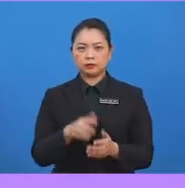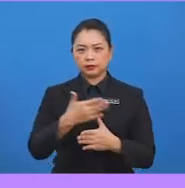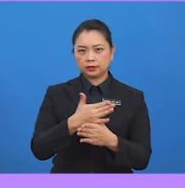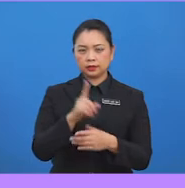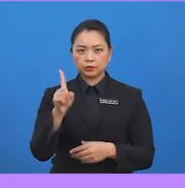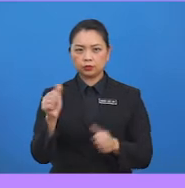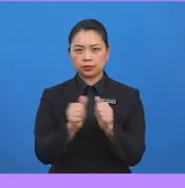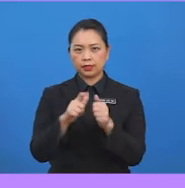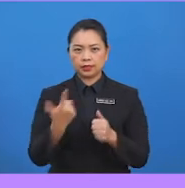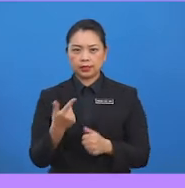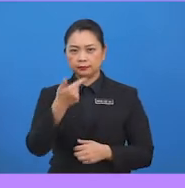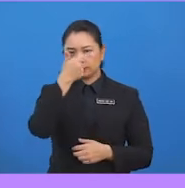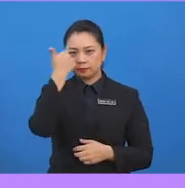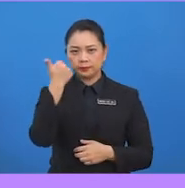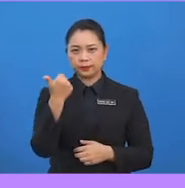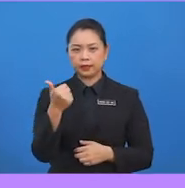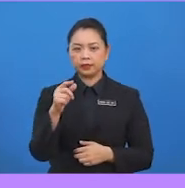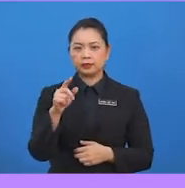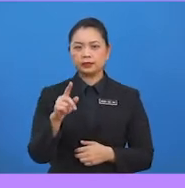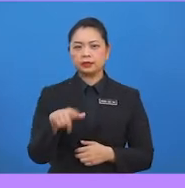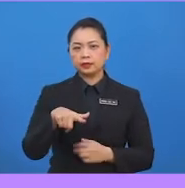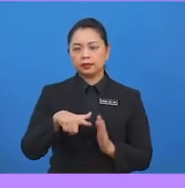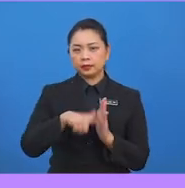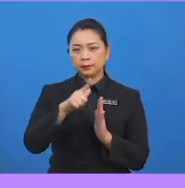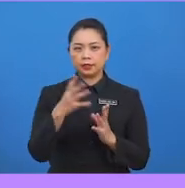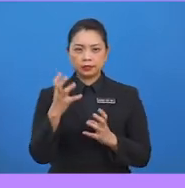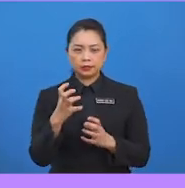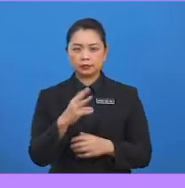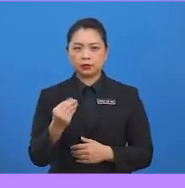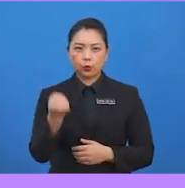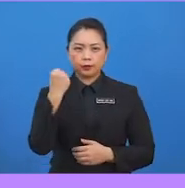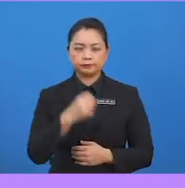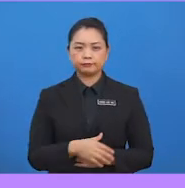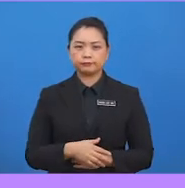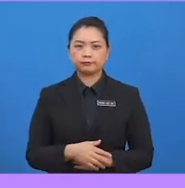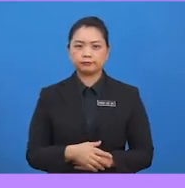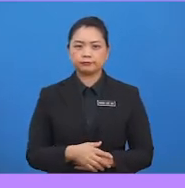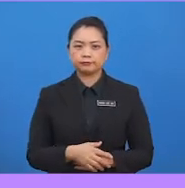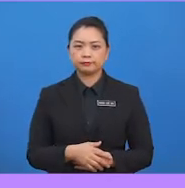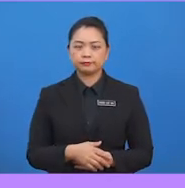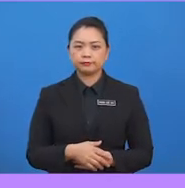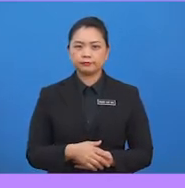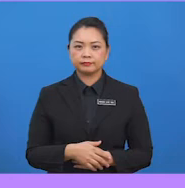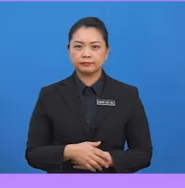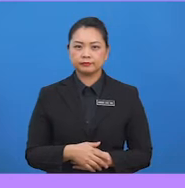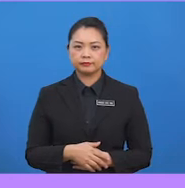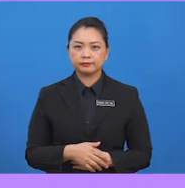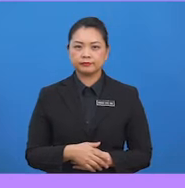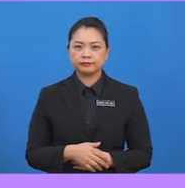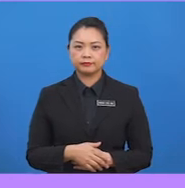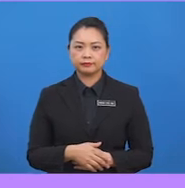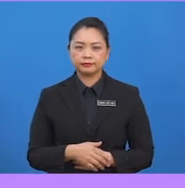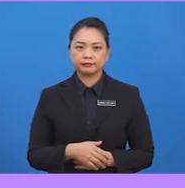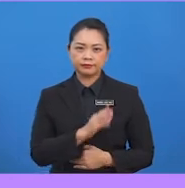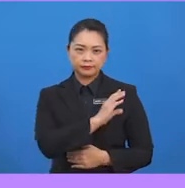lain menyebabkan keluli lebih keras dan kuat. Soalan seterusnya iaitu C.